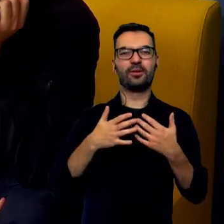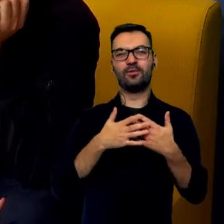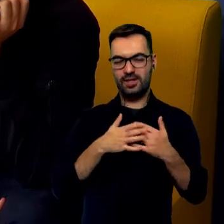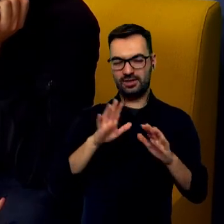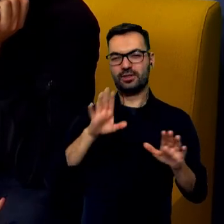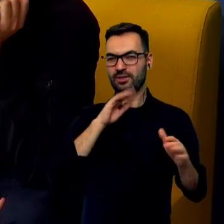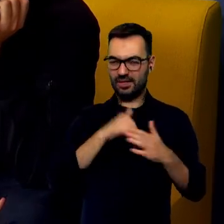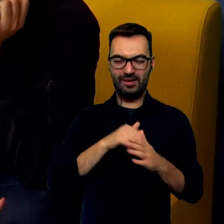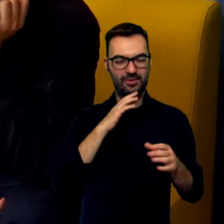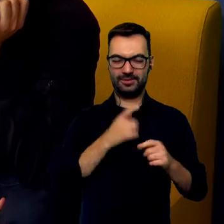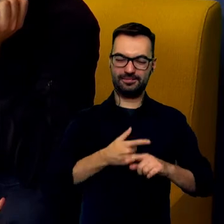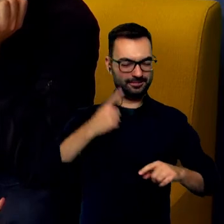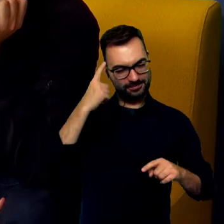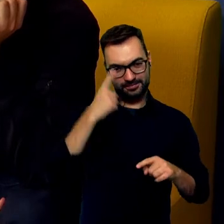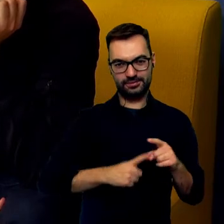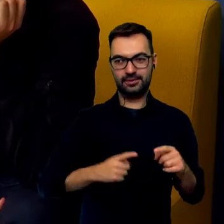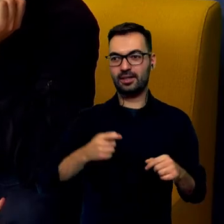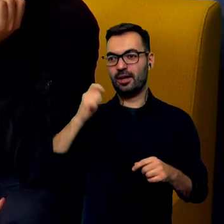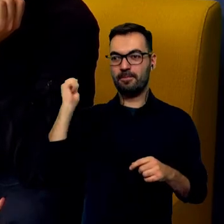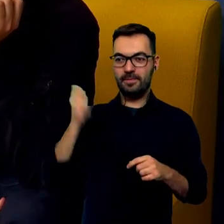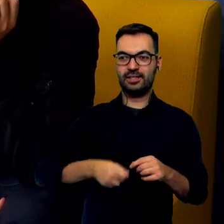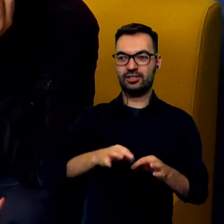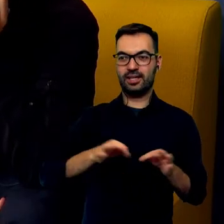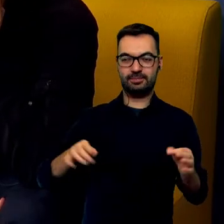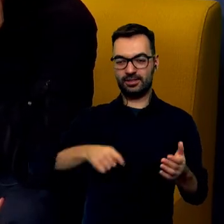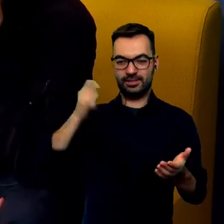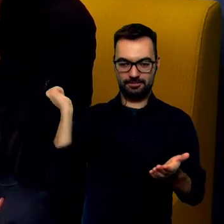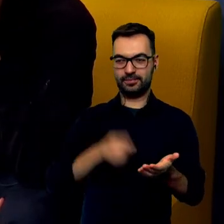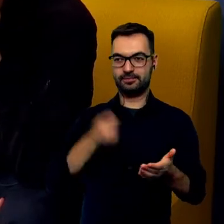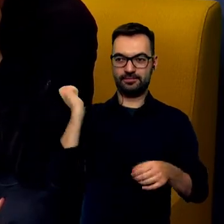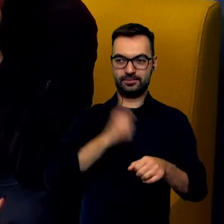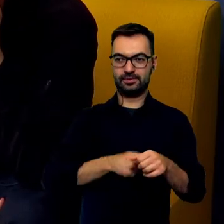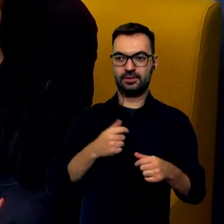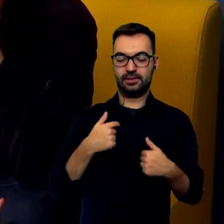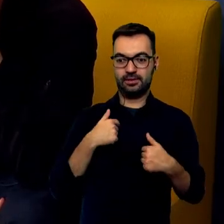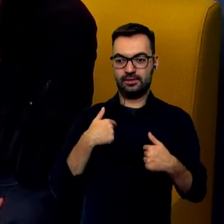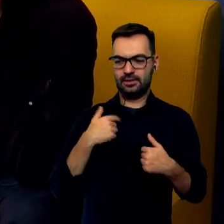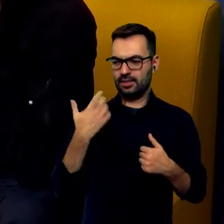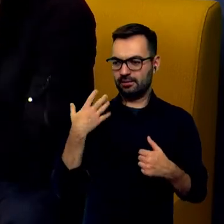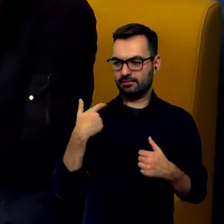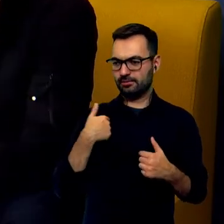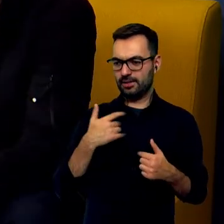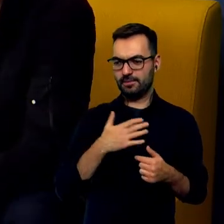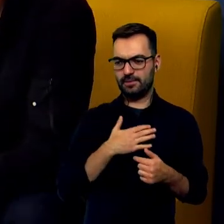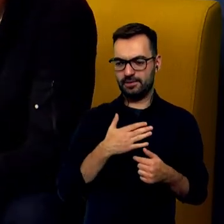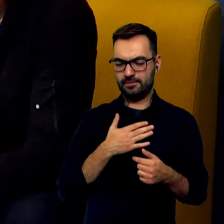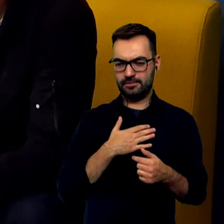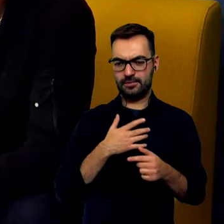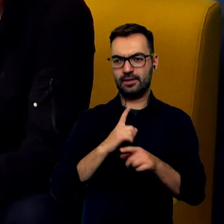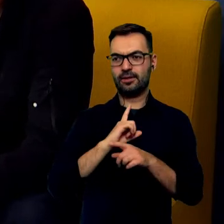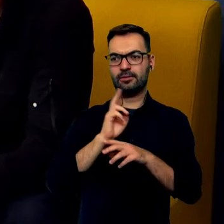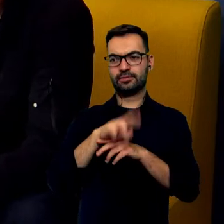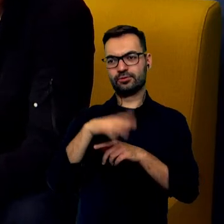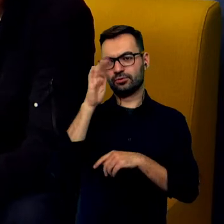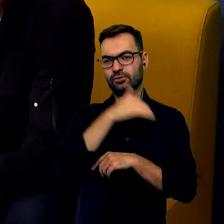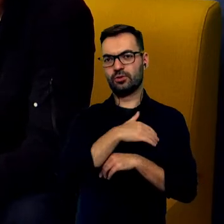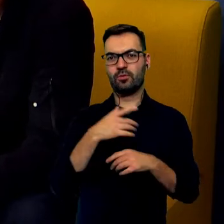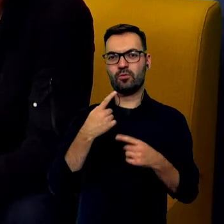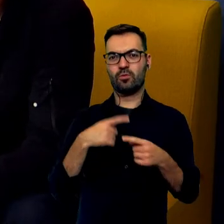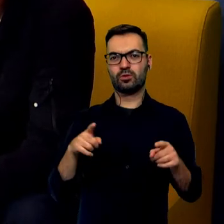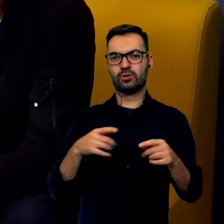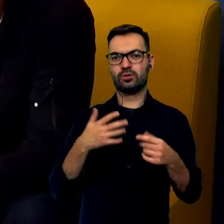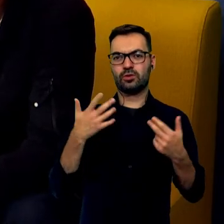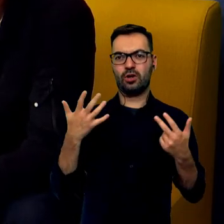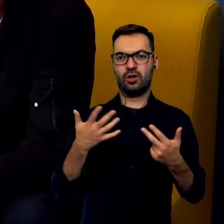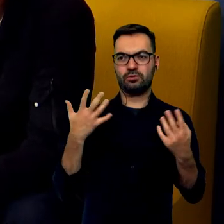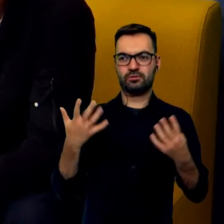który... Absolutnie, bicie smyczkiem po rękach, to ja już jak poszedłem do szkoły muzycznej